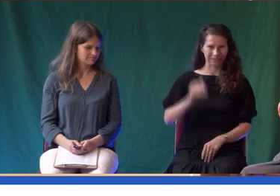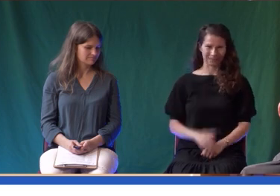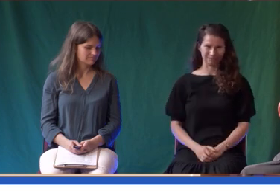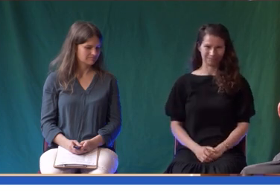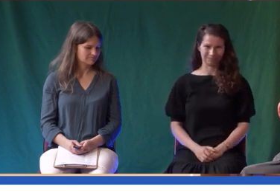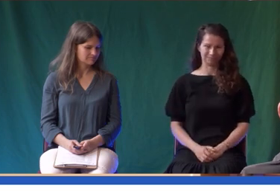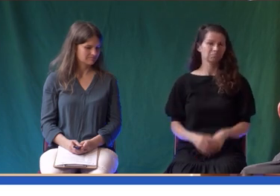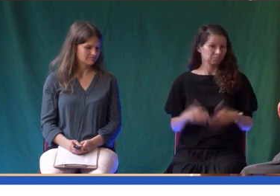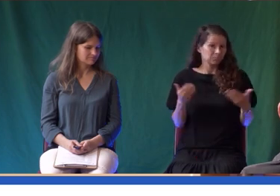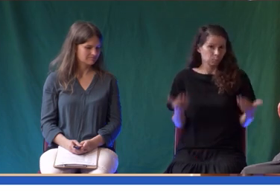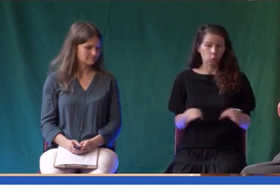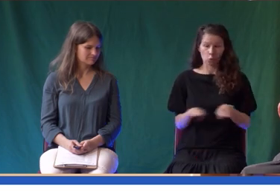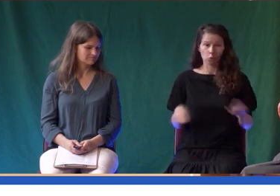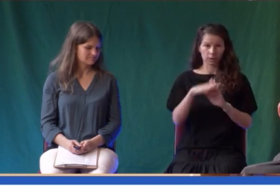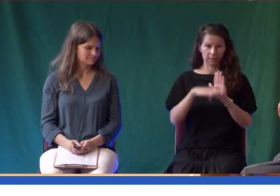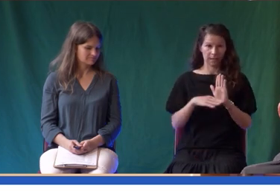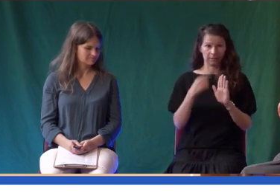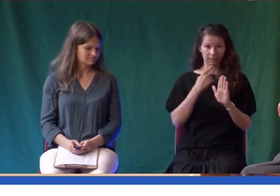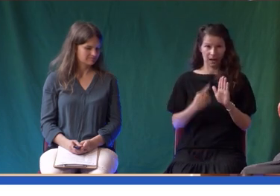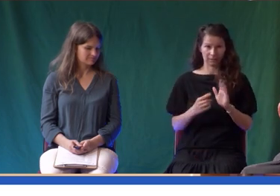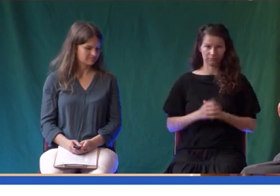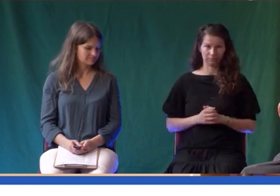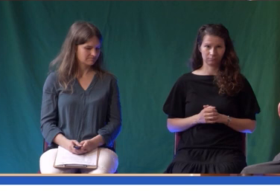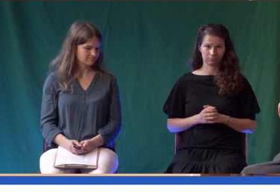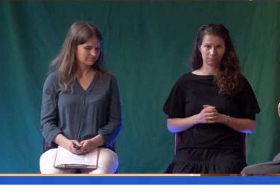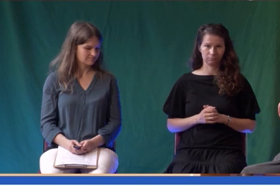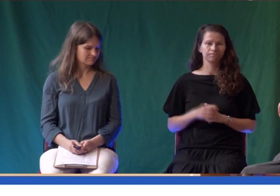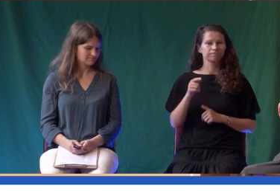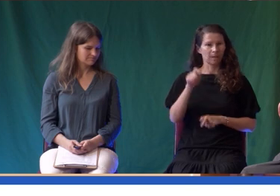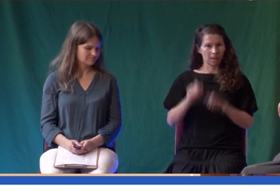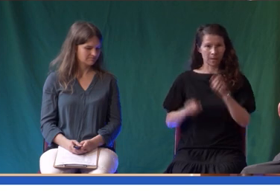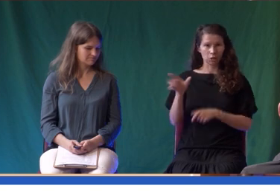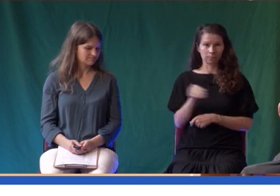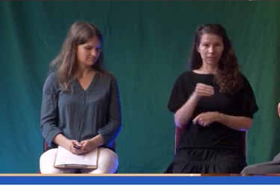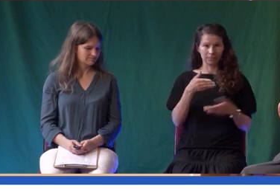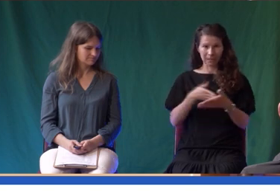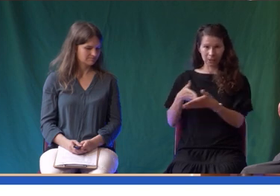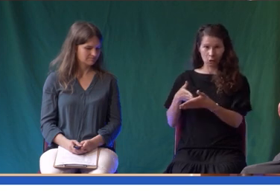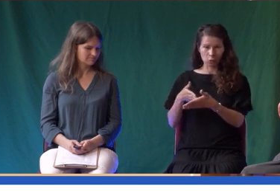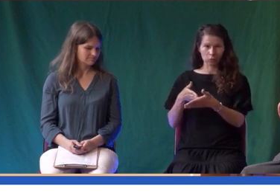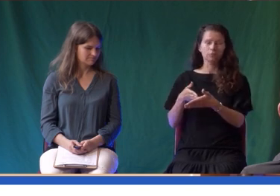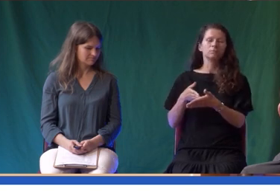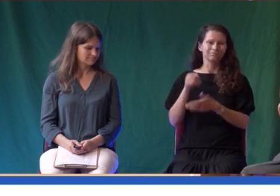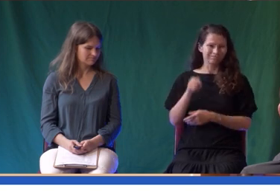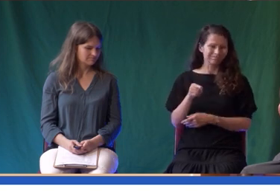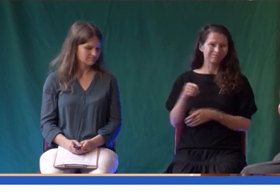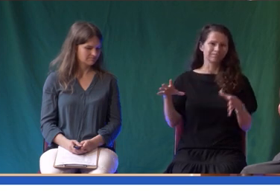so bestimmt ist das Grundgesetz unterstreicht wird dies für Menschen mit Behinderungen durch die UN-Behindertenrechtskonvention